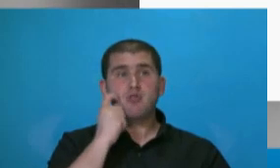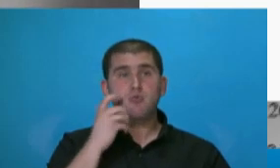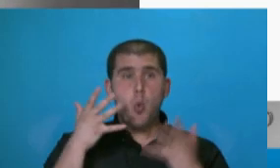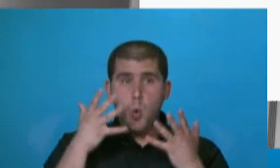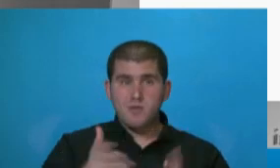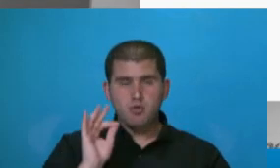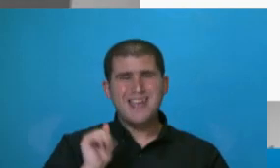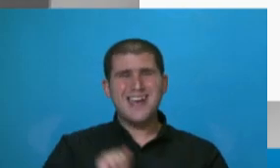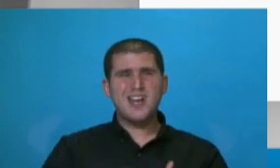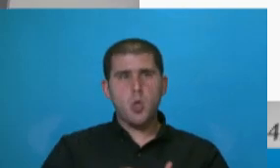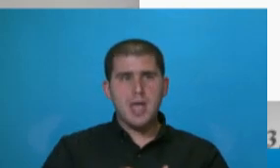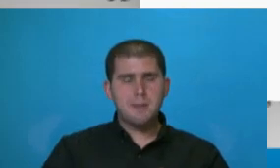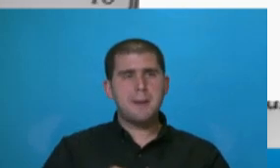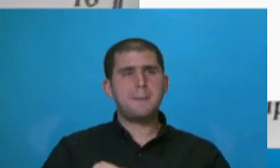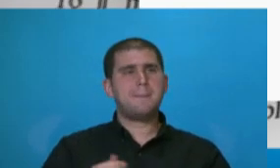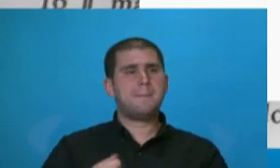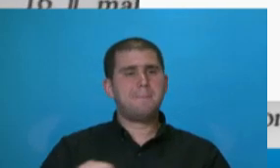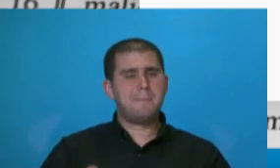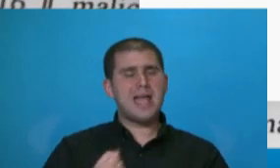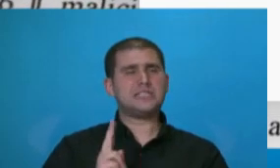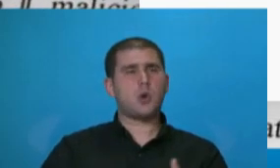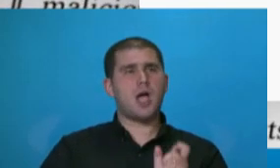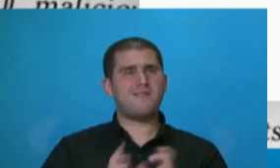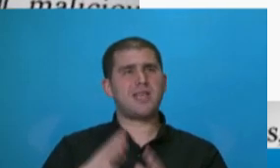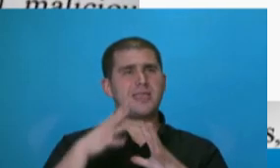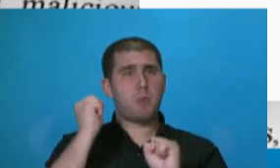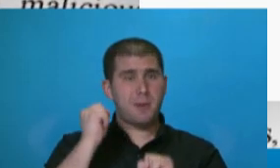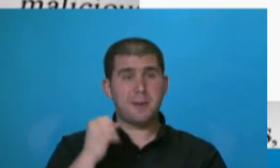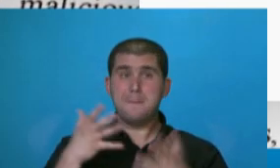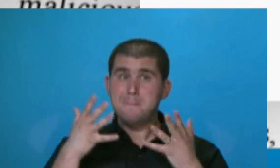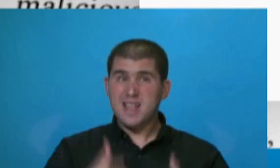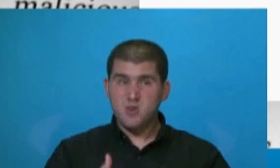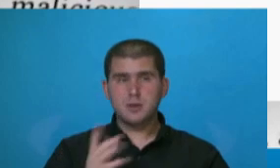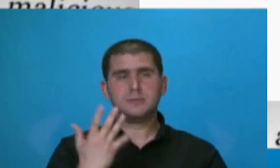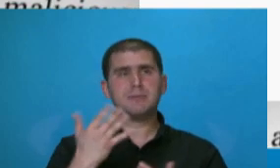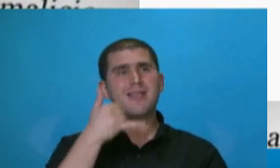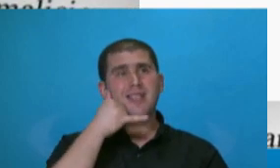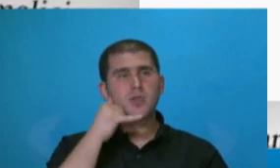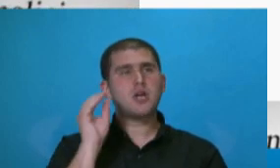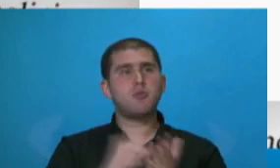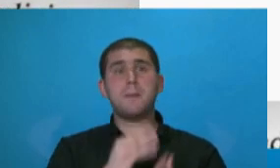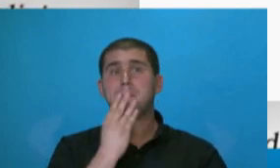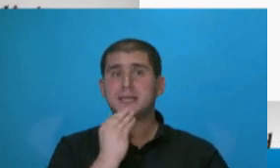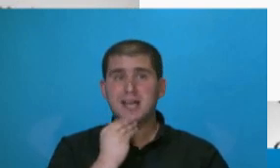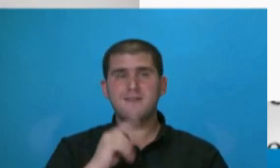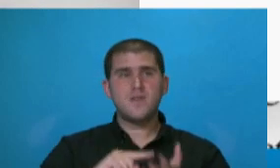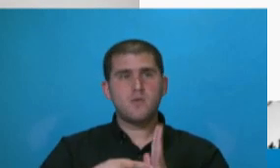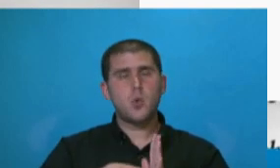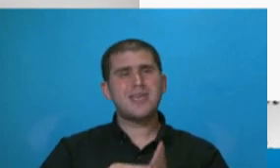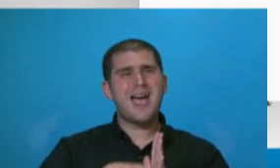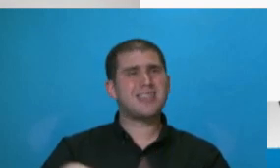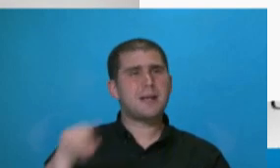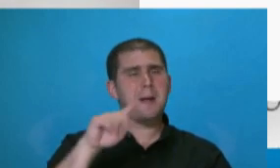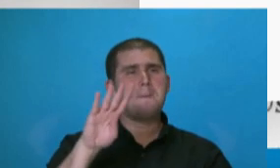שהותקפו היו של עיתונאים, פעילי זכויות אדם ודיפלומטים. המתקפות יצאו ממספרי טלפון הרשומים גם בישראל